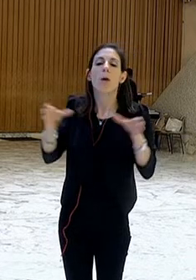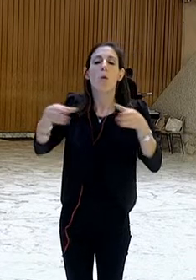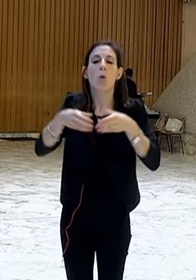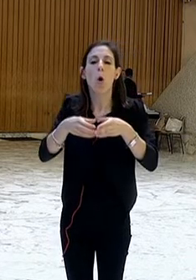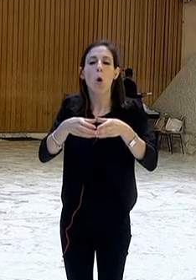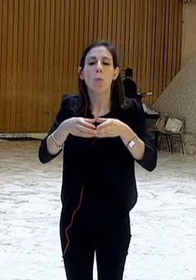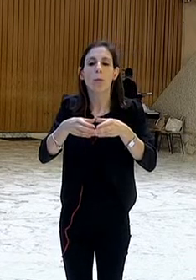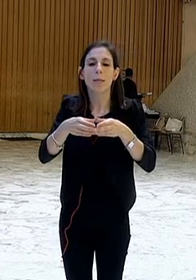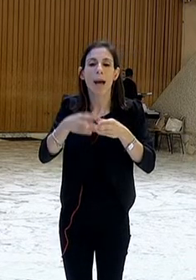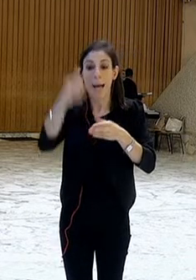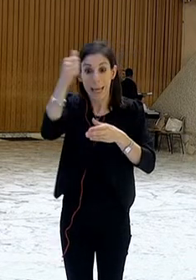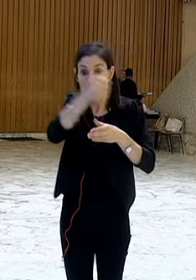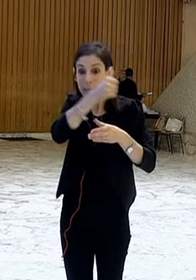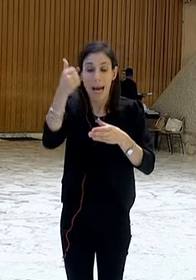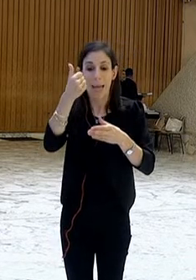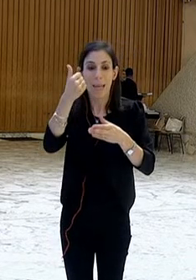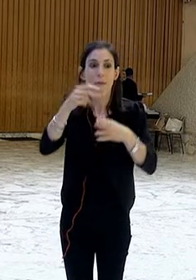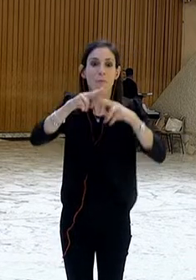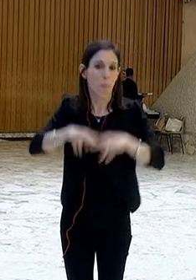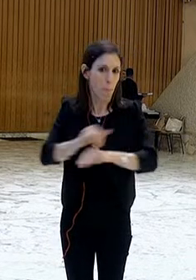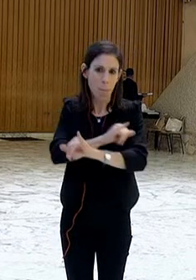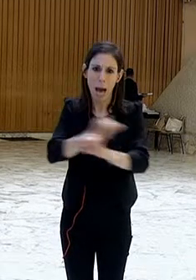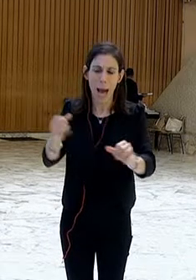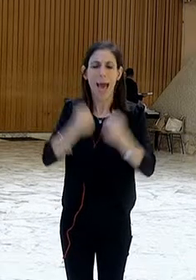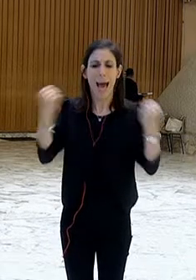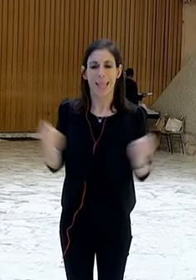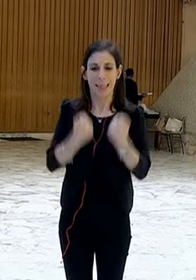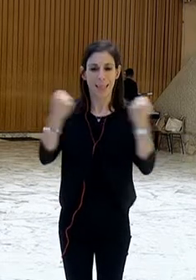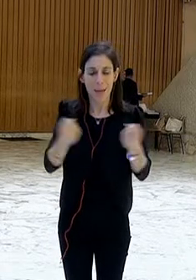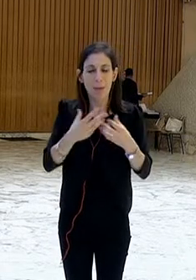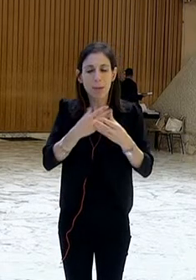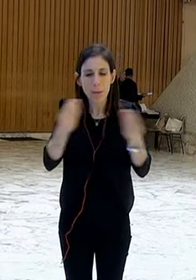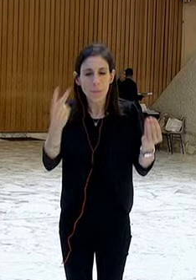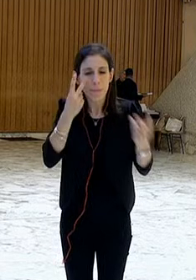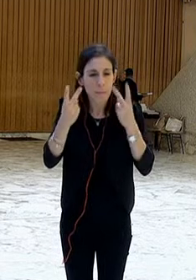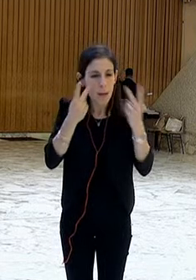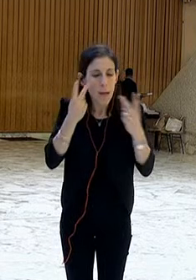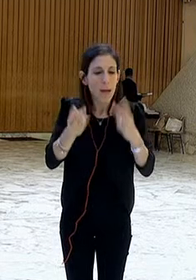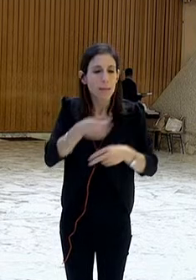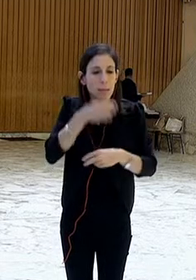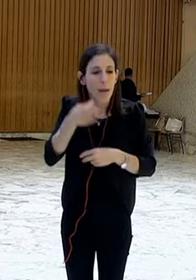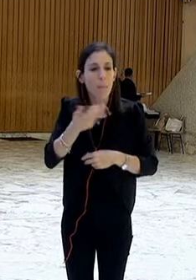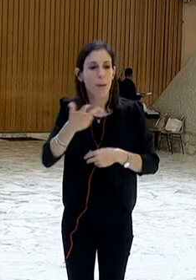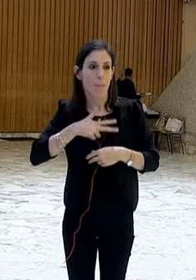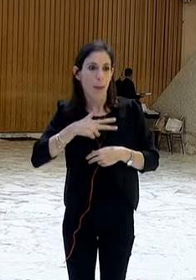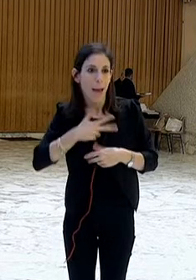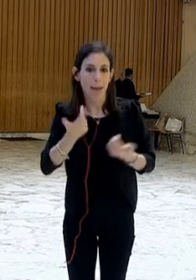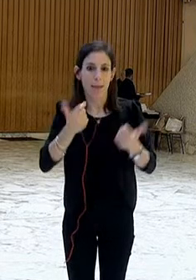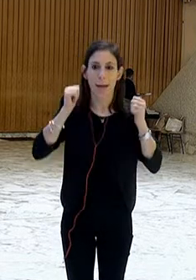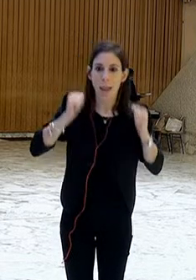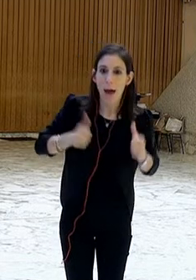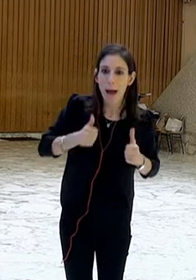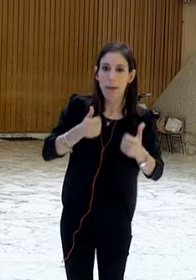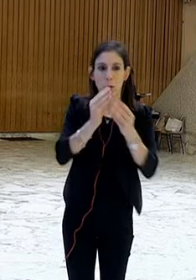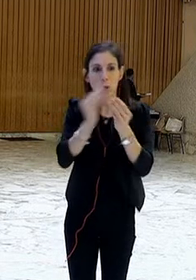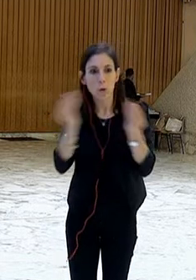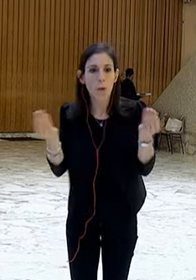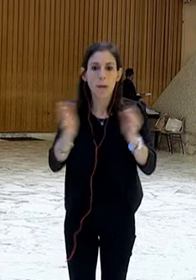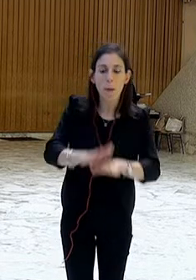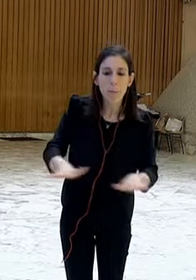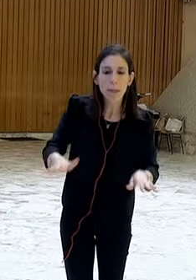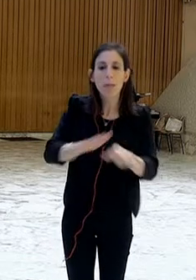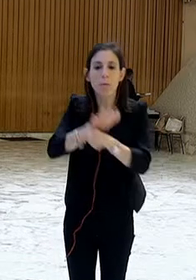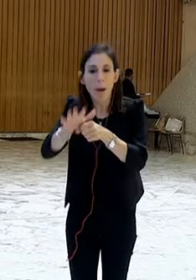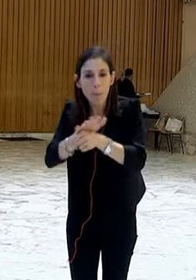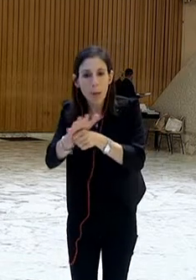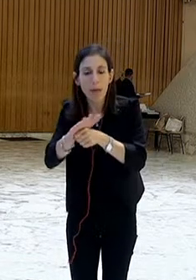était fréquent de voir tout le monde, prêtres, laïcs, familles, jeunes et enfants,